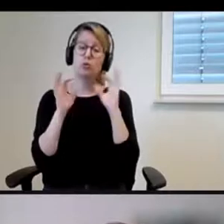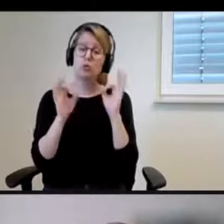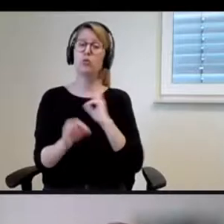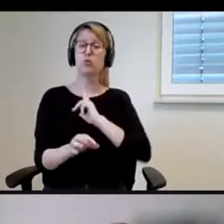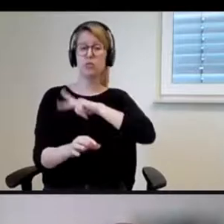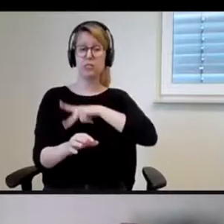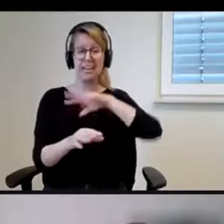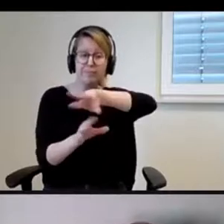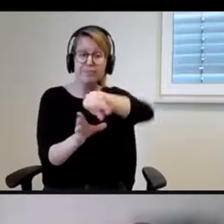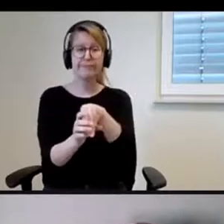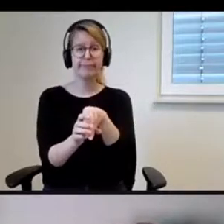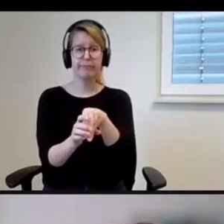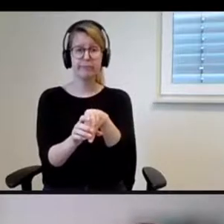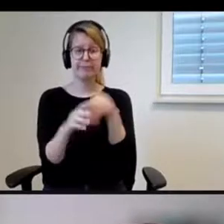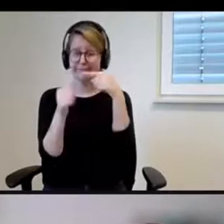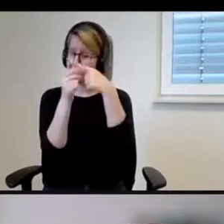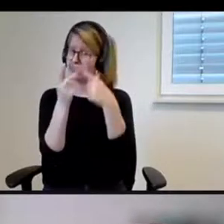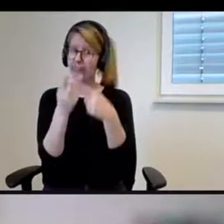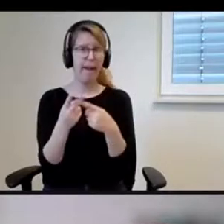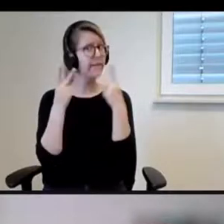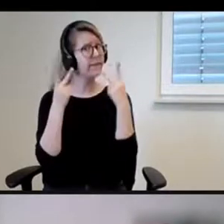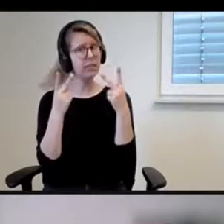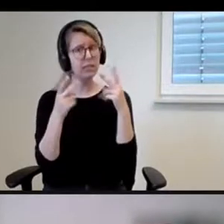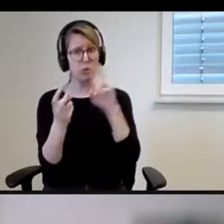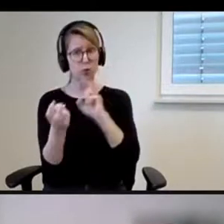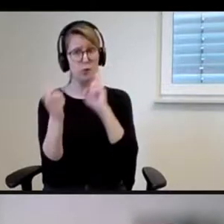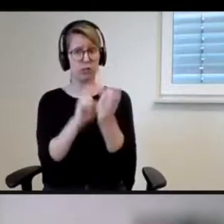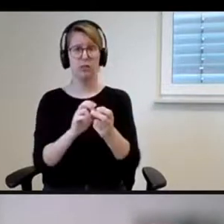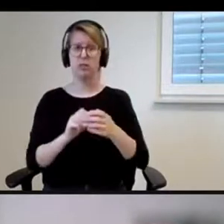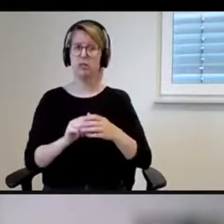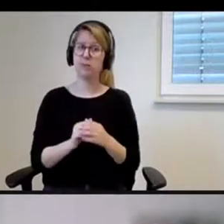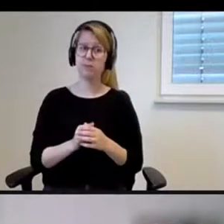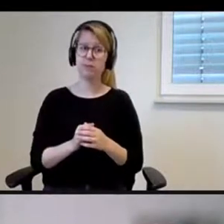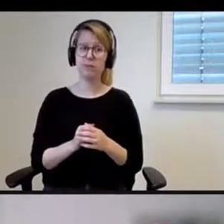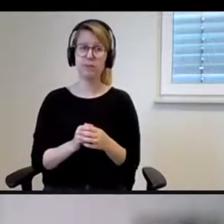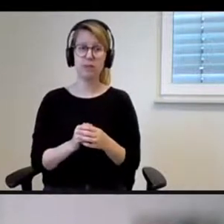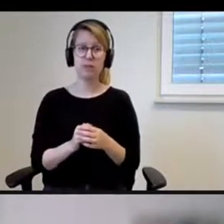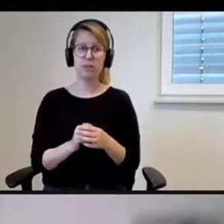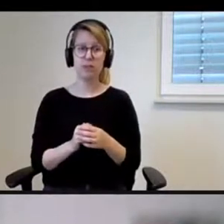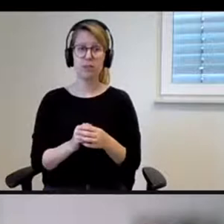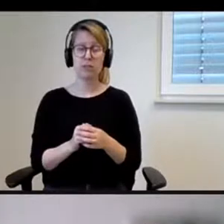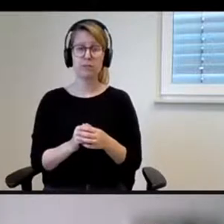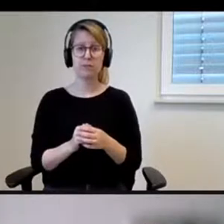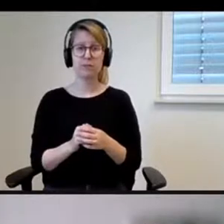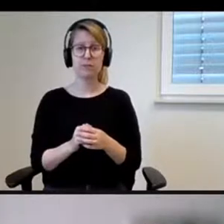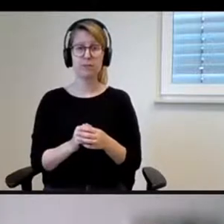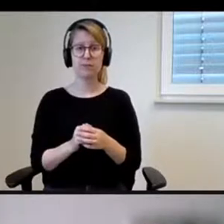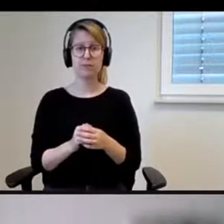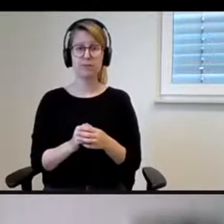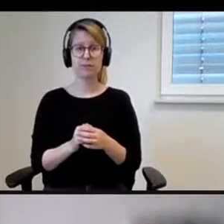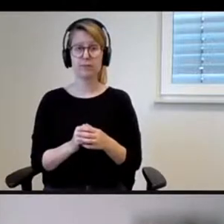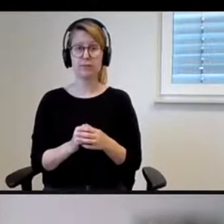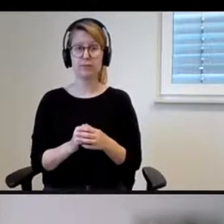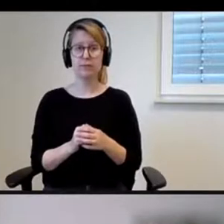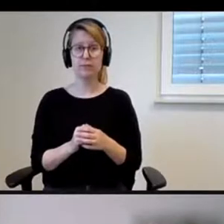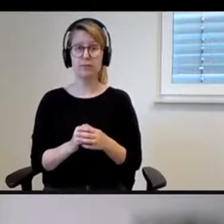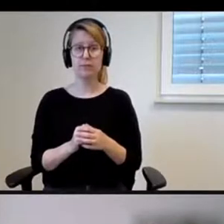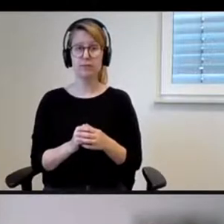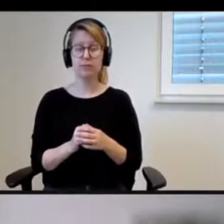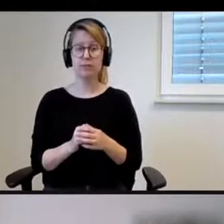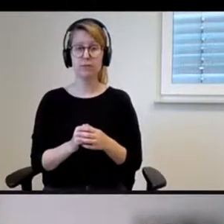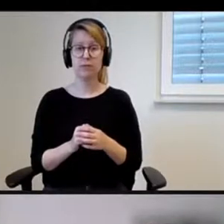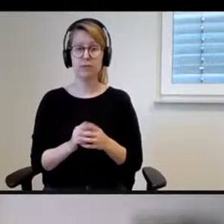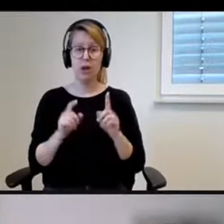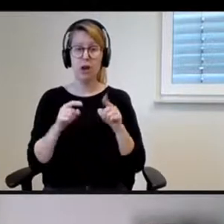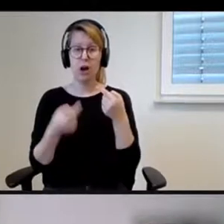à souligner. Nous avons aussi demandé Vous savez qu'il y a tout un problème d'intersectionnalité